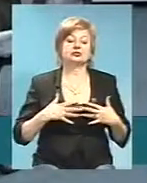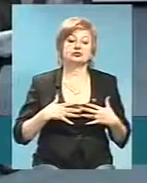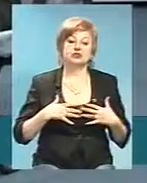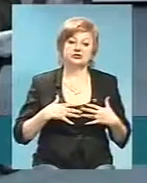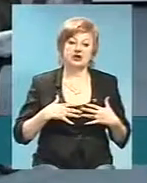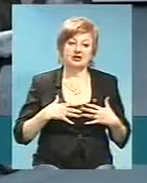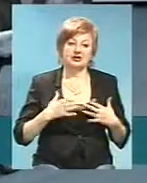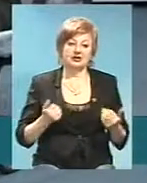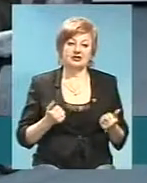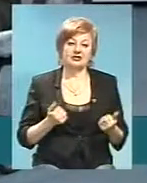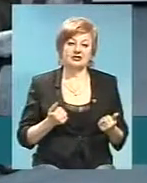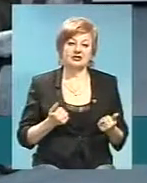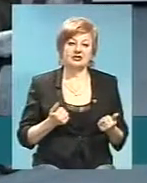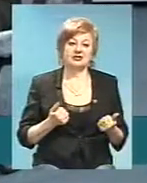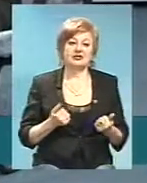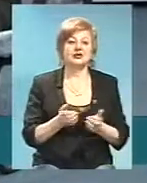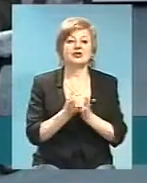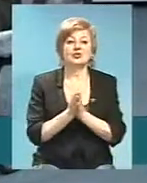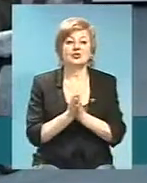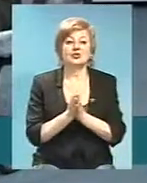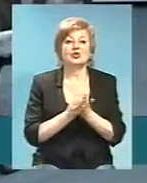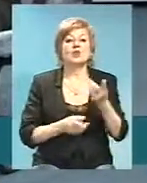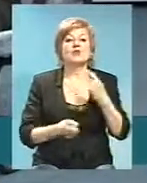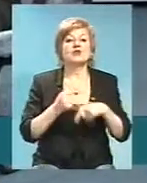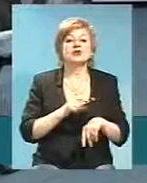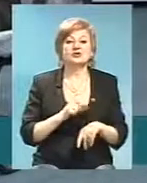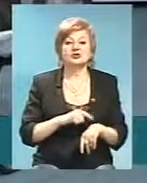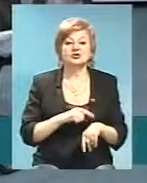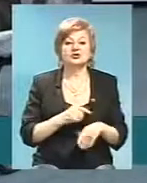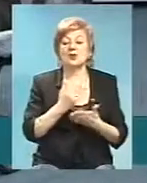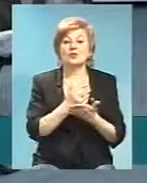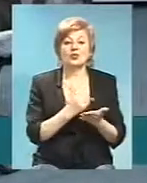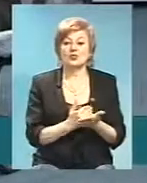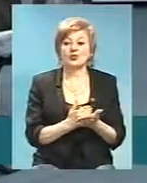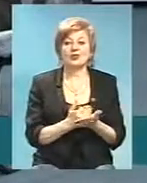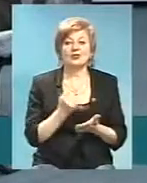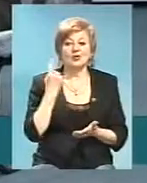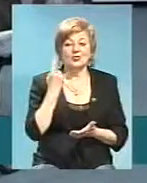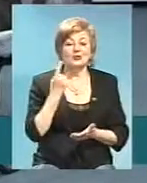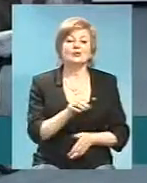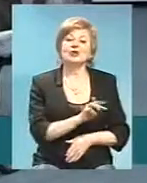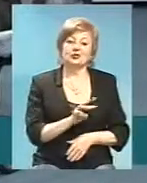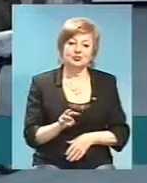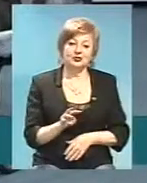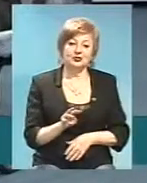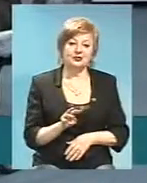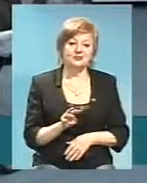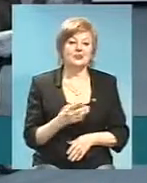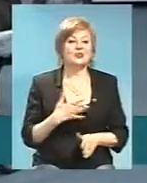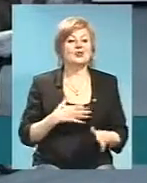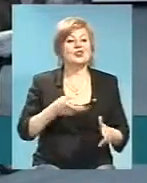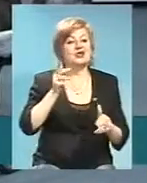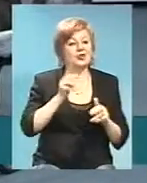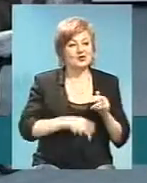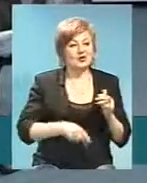ради. Пані Віталія, говорять... я вас дуже прошу, давайте поверемося до теми все ж таки нашої програми. Дозвольте, будь ласка, одну хвилиночку, щоб я завершила